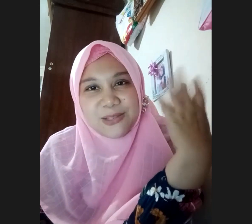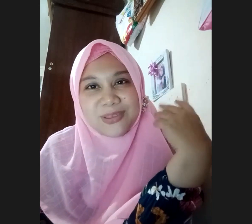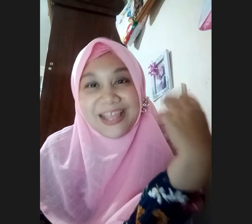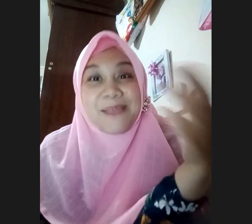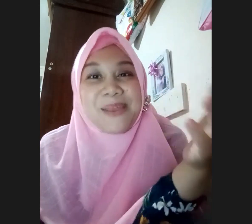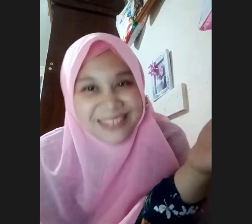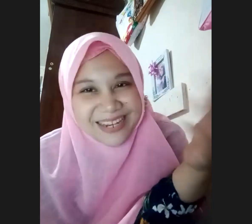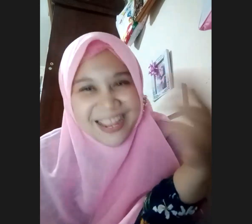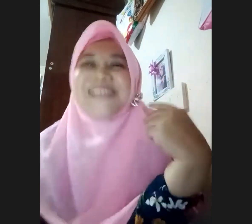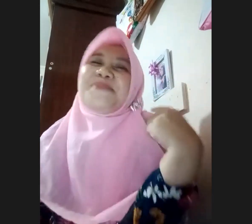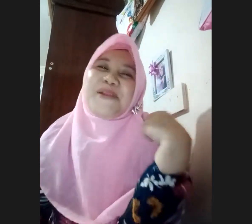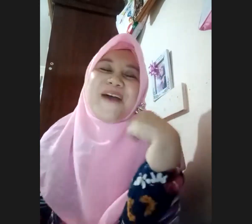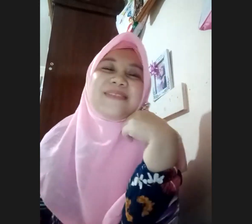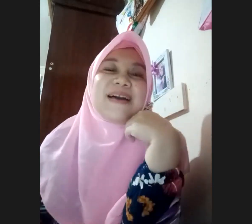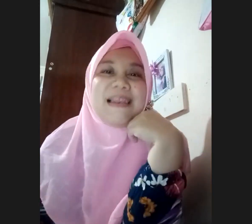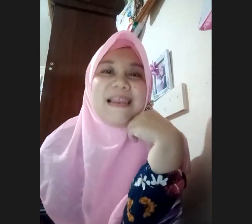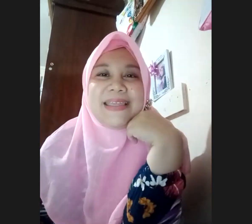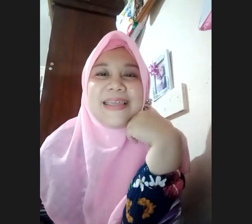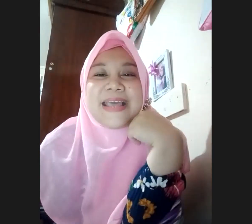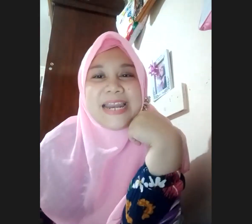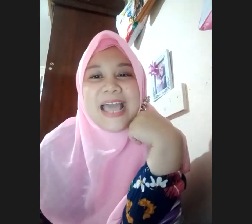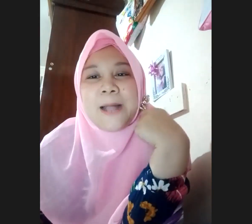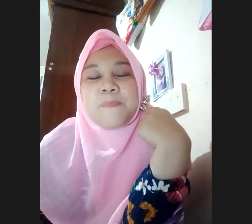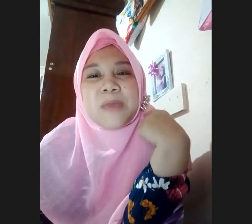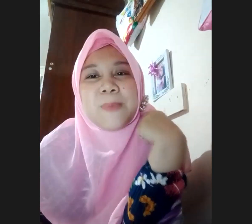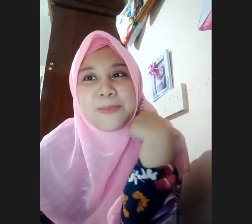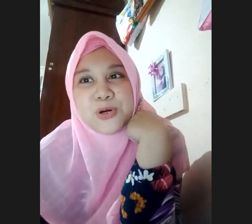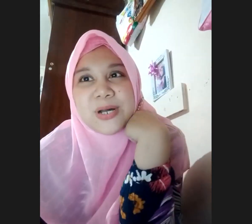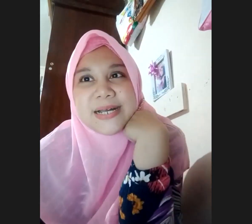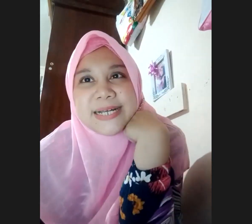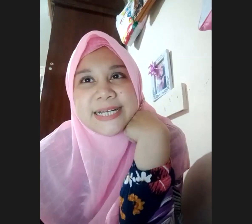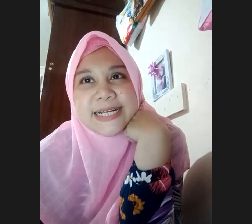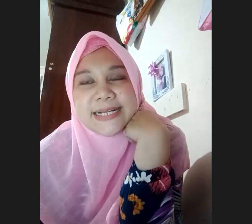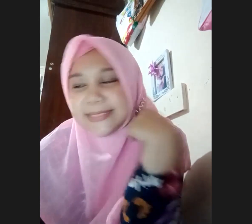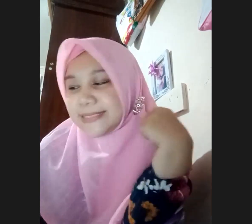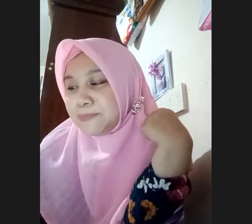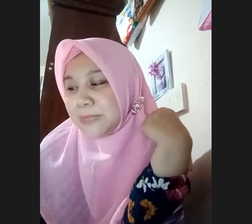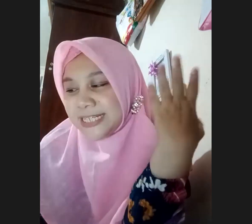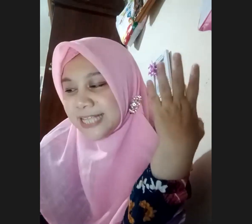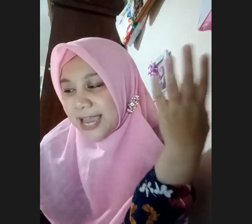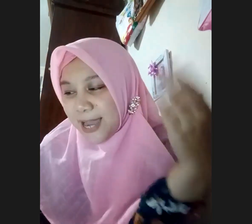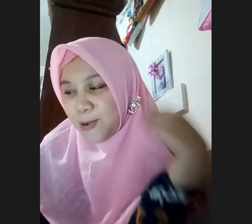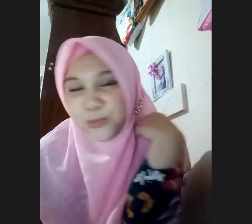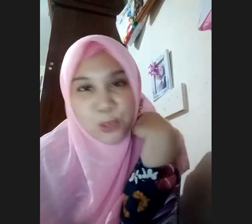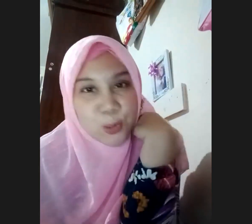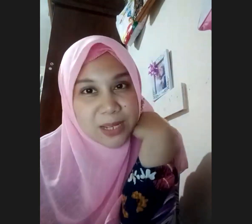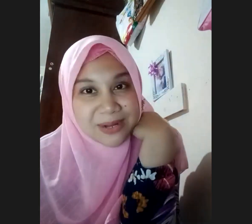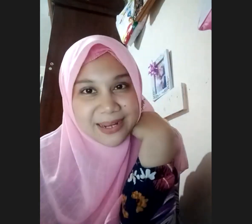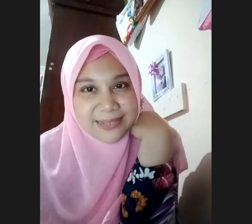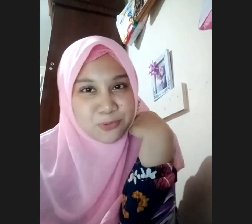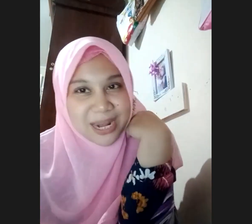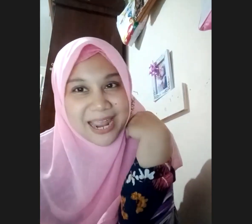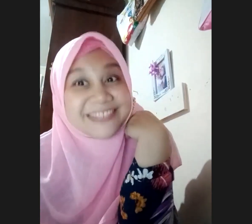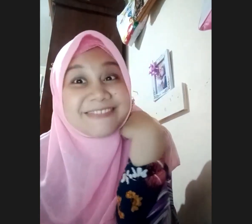telekonferensi atau telemedicine ya, itu bermanfaat sekali. Nah, Bapak Ibu, izinkan saya untuk